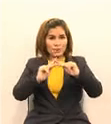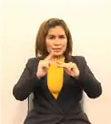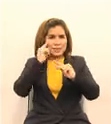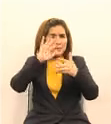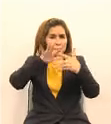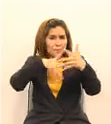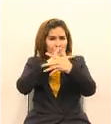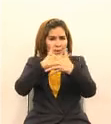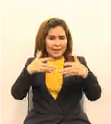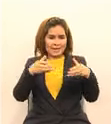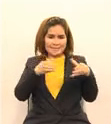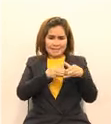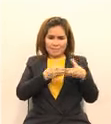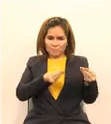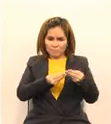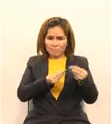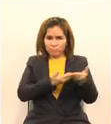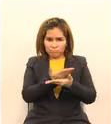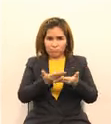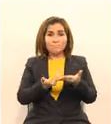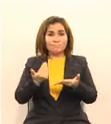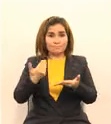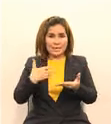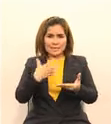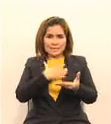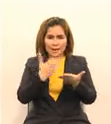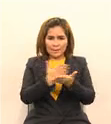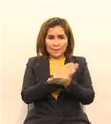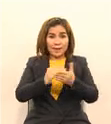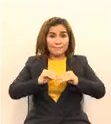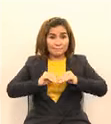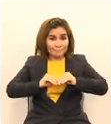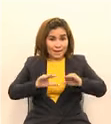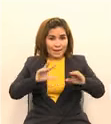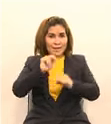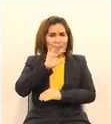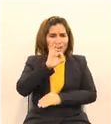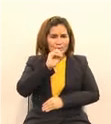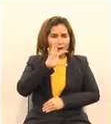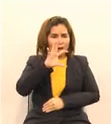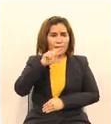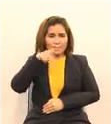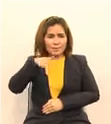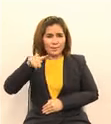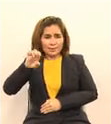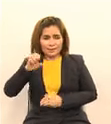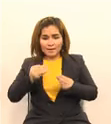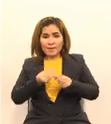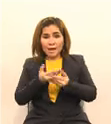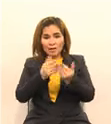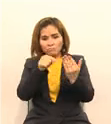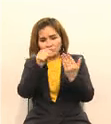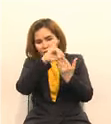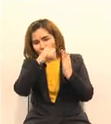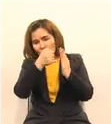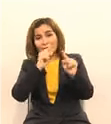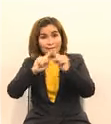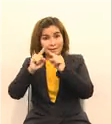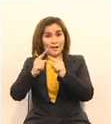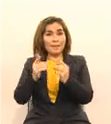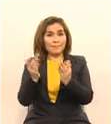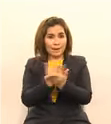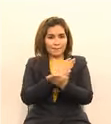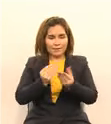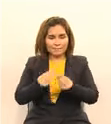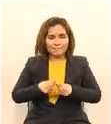ได้วางแผนทีมเราก็ได้วางแผนนะครับที่จะกระจายทั้ง N95 และชุด PPE ไปถึงพื้นที่เป็นระยะอย่างแน่น